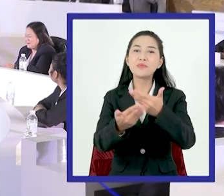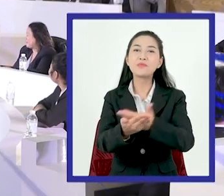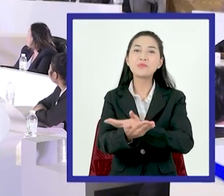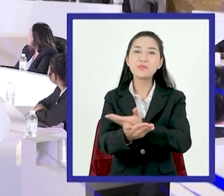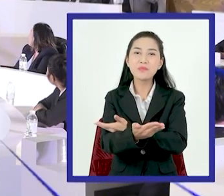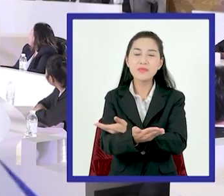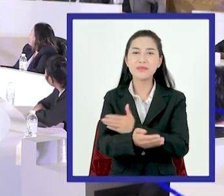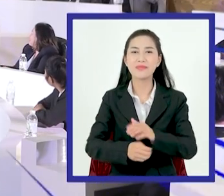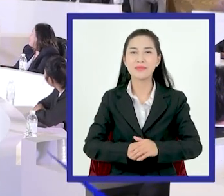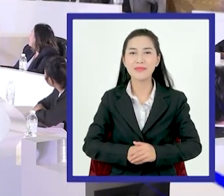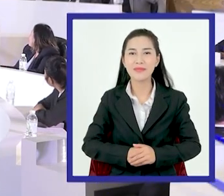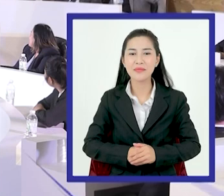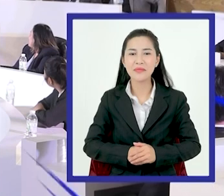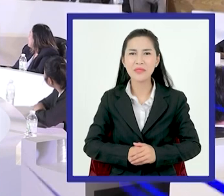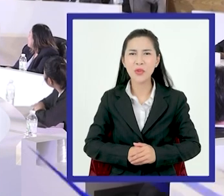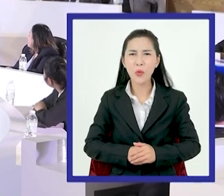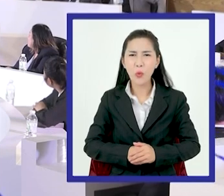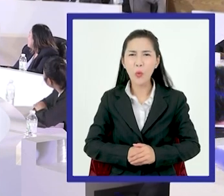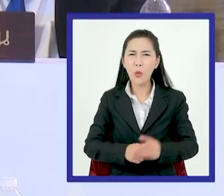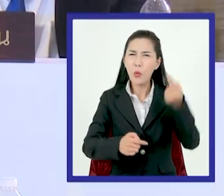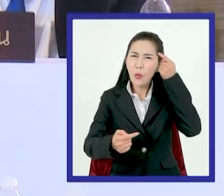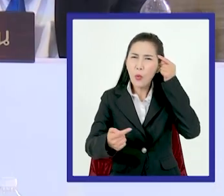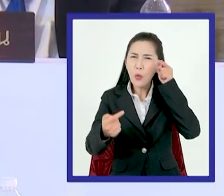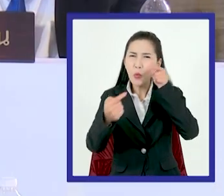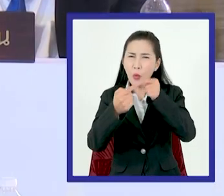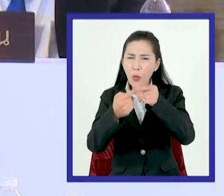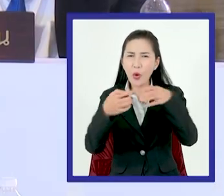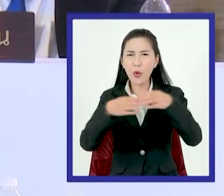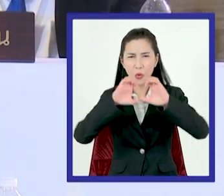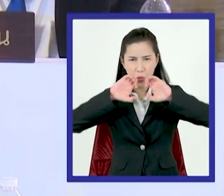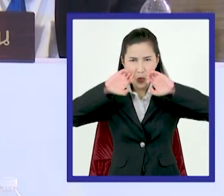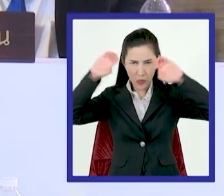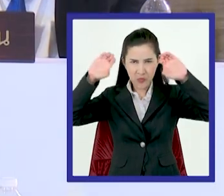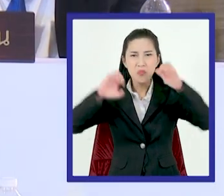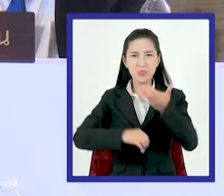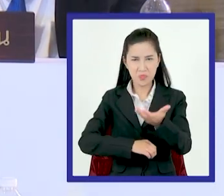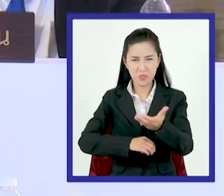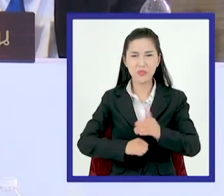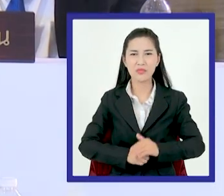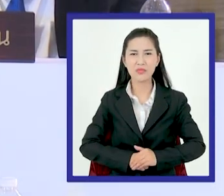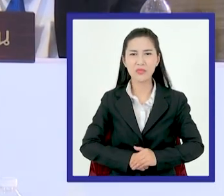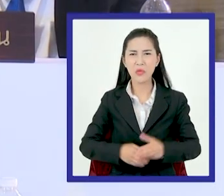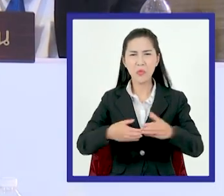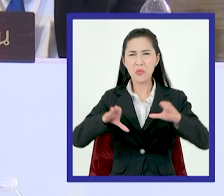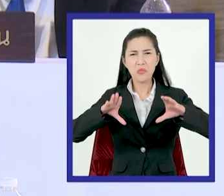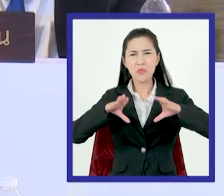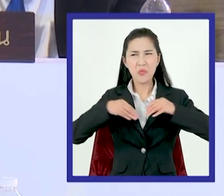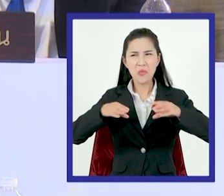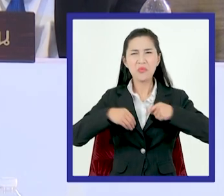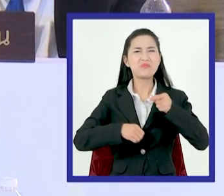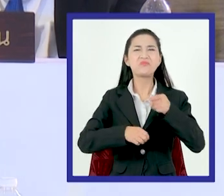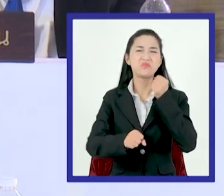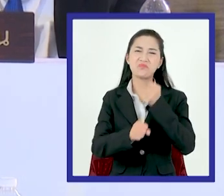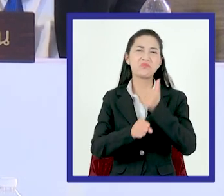นี่แหละฮะนี่คือวิสัยทัศน์ของรัฐบาลชุดนี้นะครับซึ่งทางฝ่ายค้อนนี่ก็คงจะไม่สามารถท